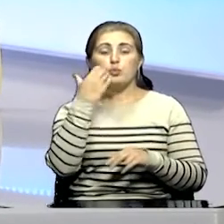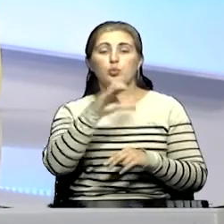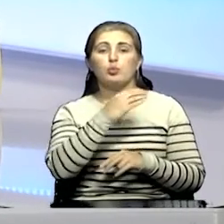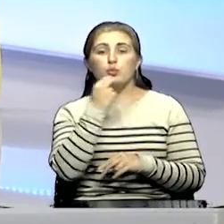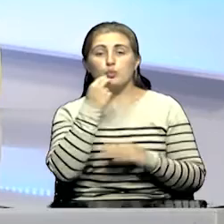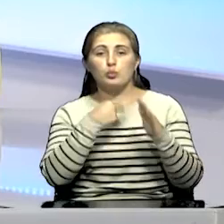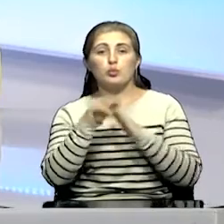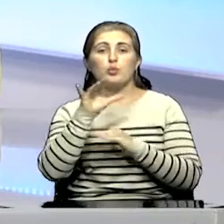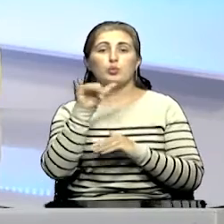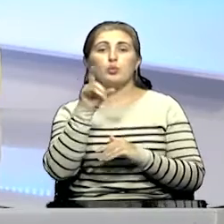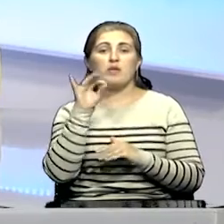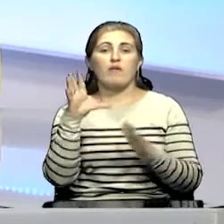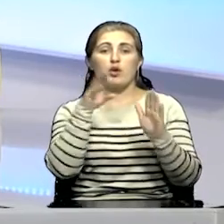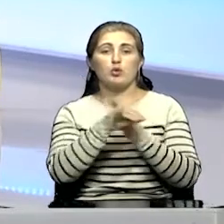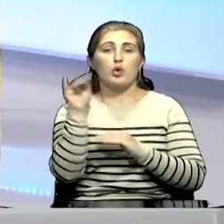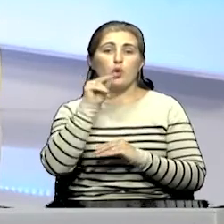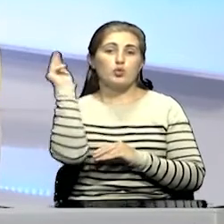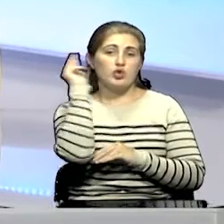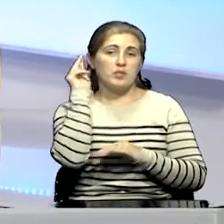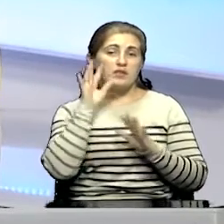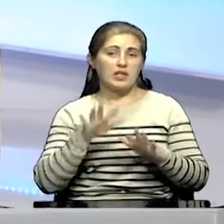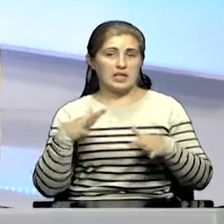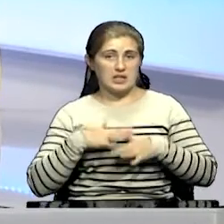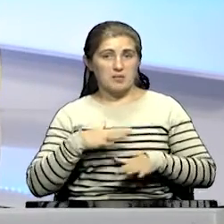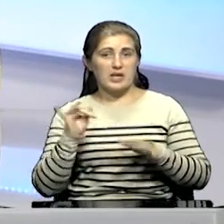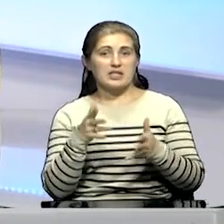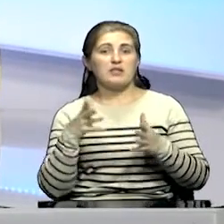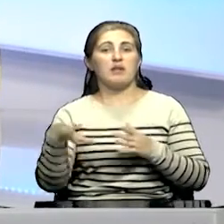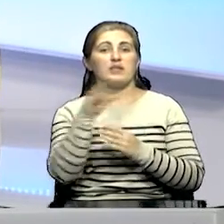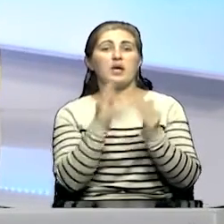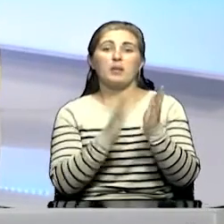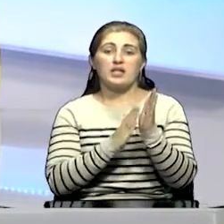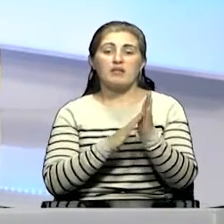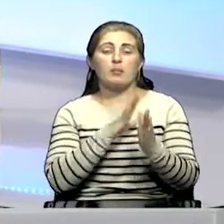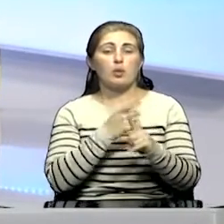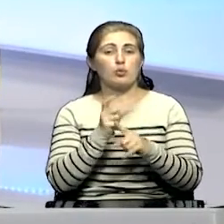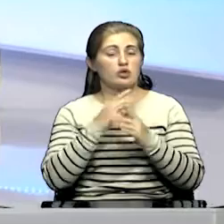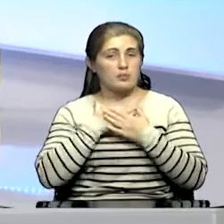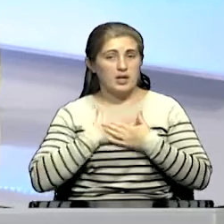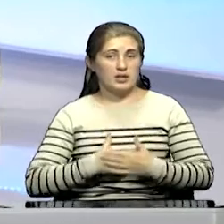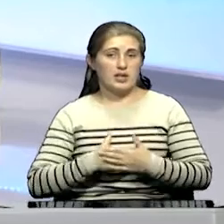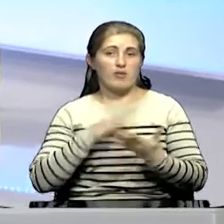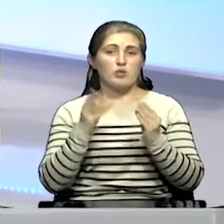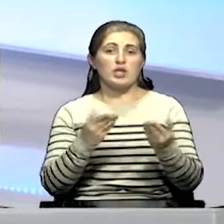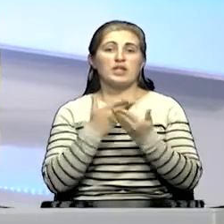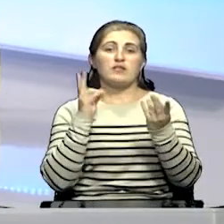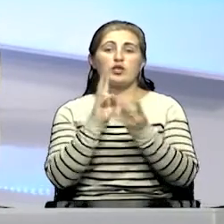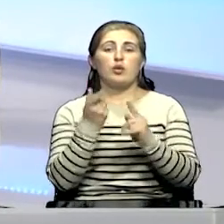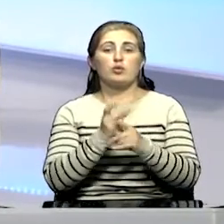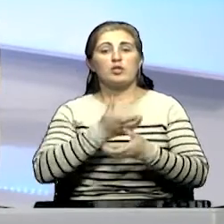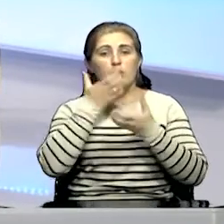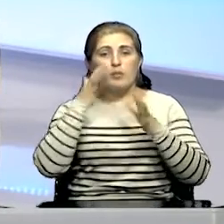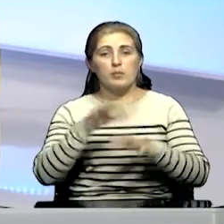вузов вошло и учебное заведение крыма естественно все аплодировали им было очень приятно вообще на встречали очень тепло в